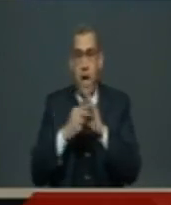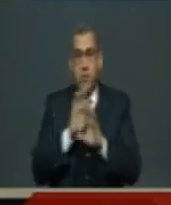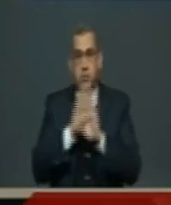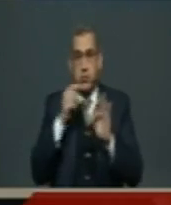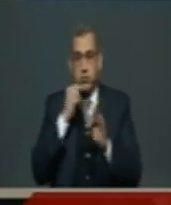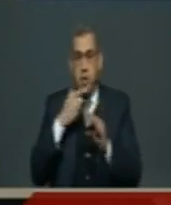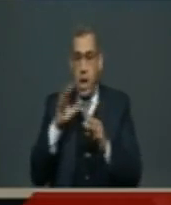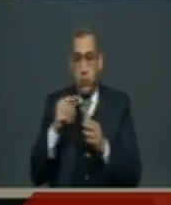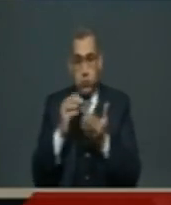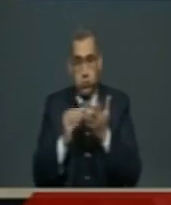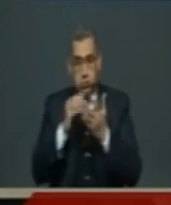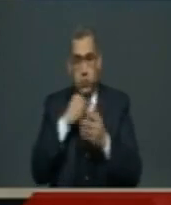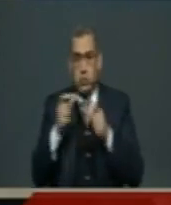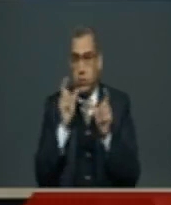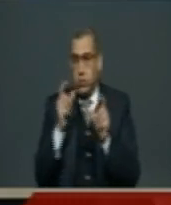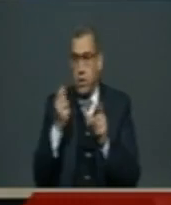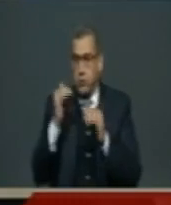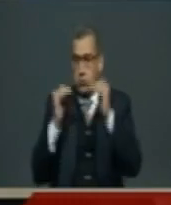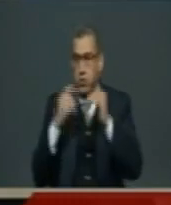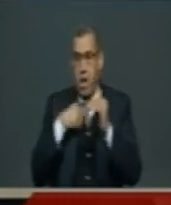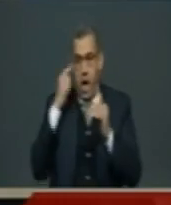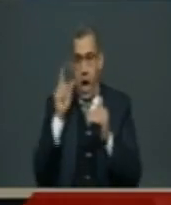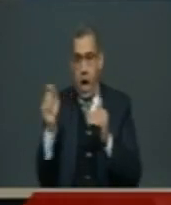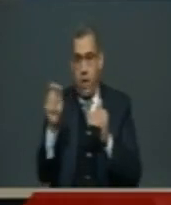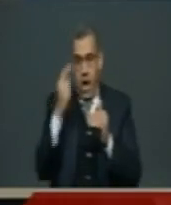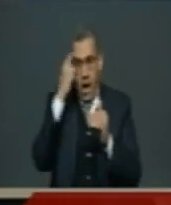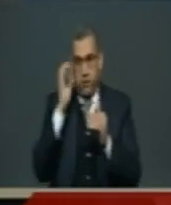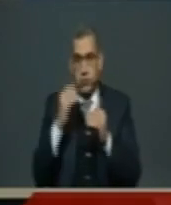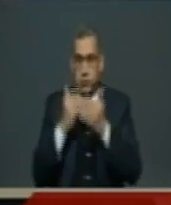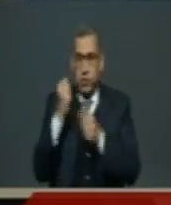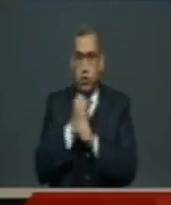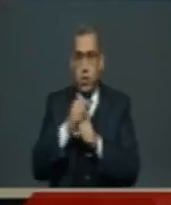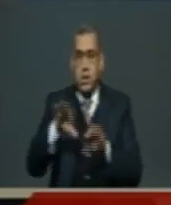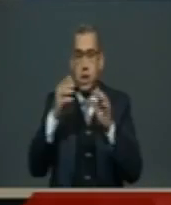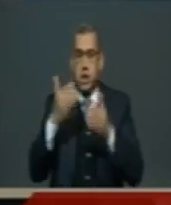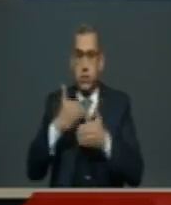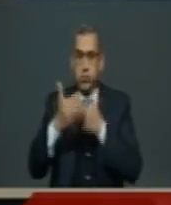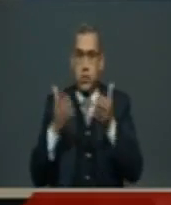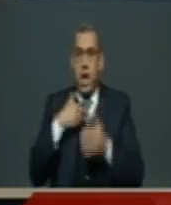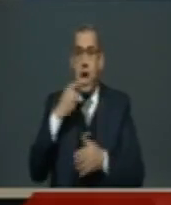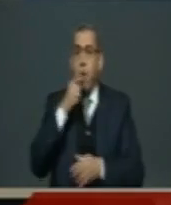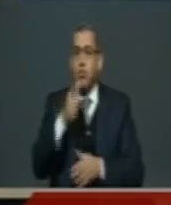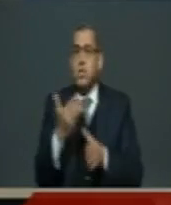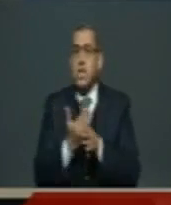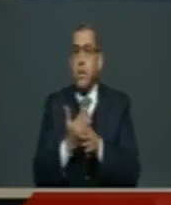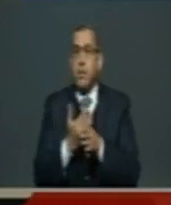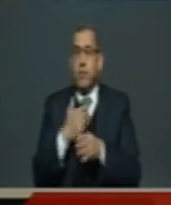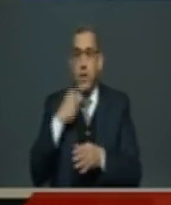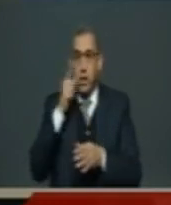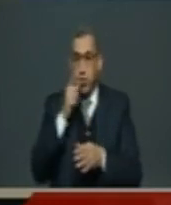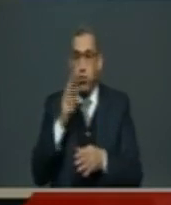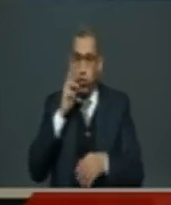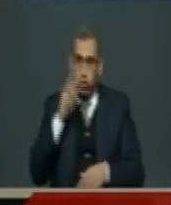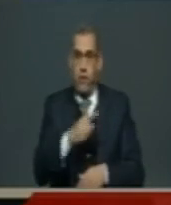ان نتحكم في الاسعار وبالتالي نحصل على كفاءة انتاجية عالية. ليه انا بقول كده؟ لسبب هنشوف